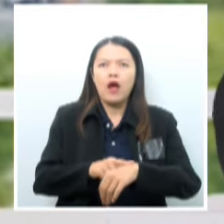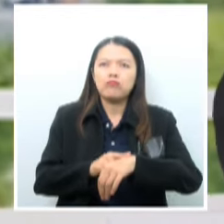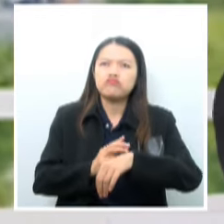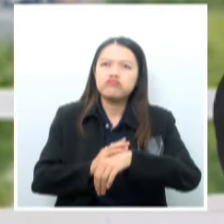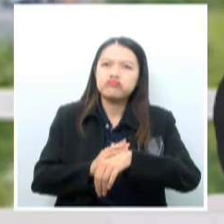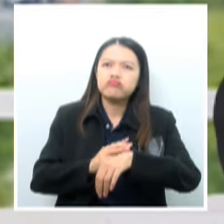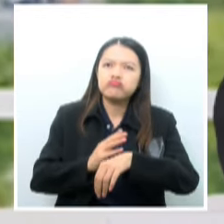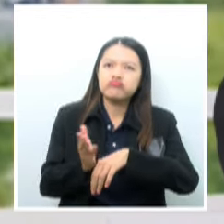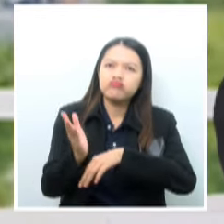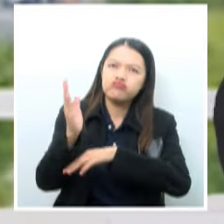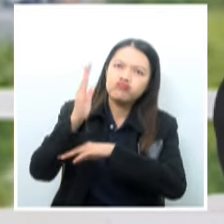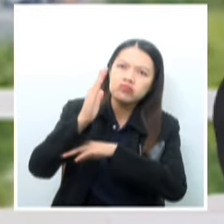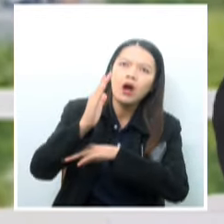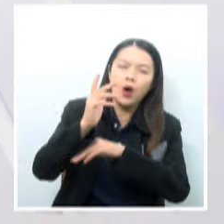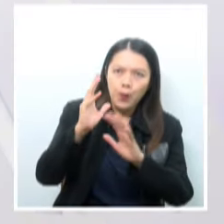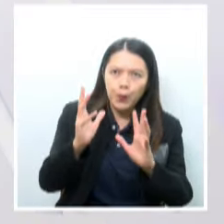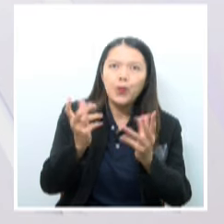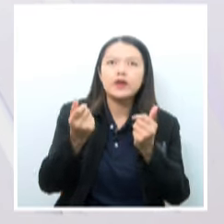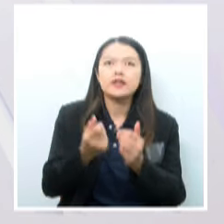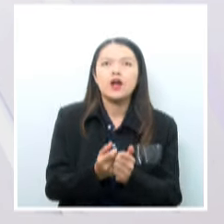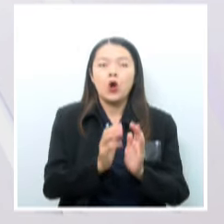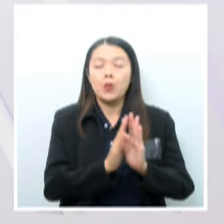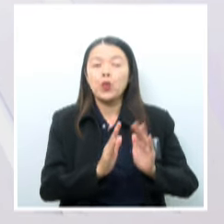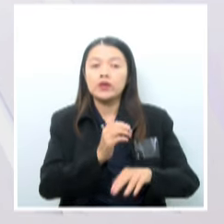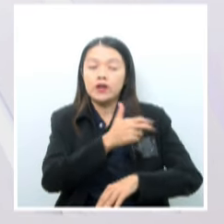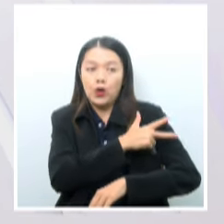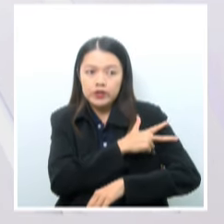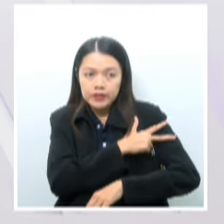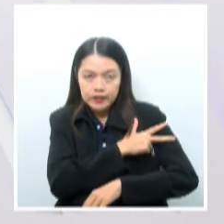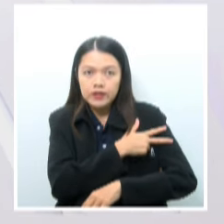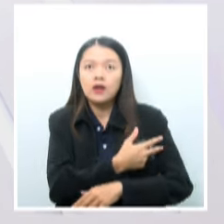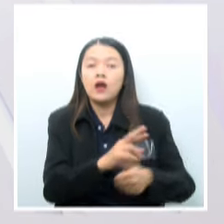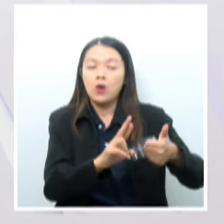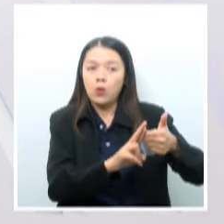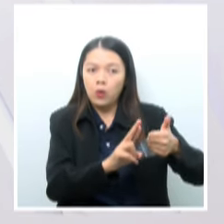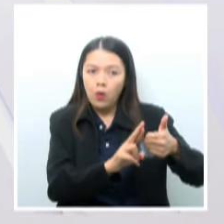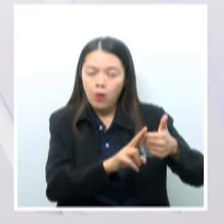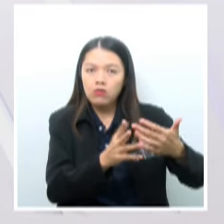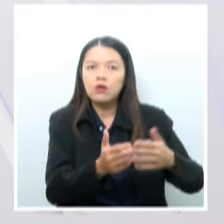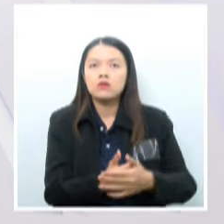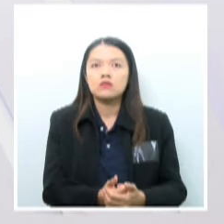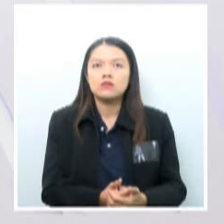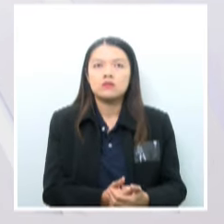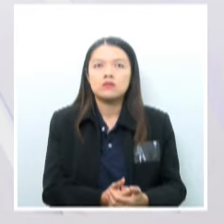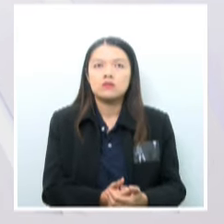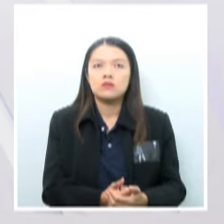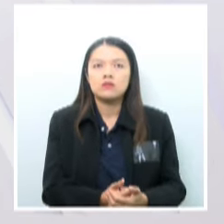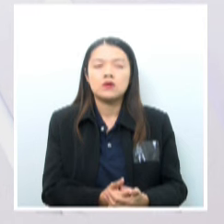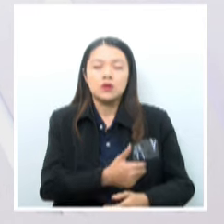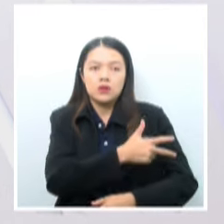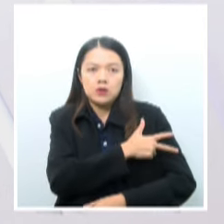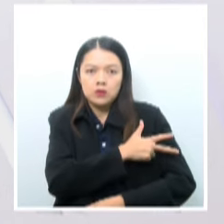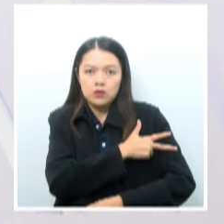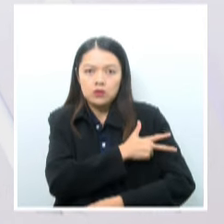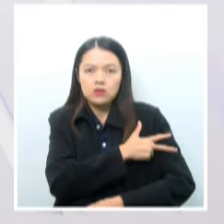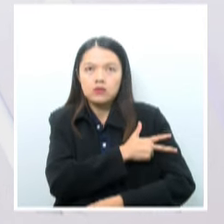คะก็ขอบพระคุณนะคะท่านดร.ทีพวังคณานนะคะท่านรองเลขาธิการทั้งดร.สุภสินภูศรีโสมนะคะและ